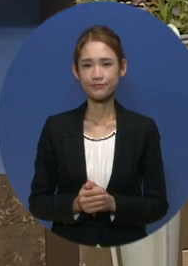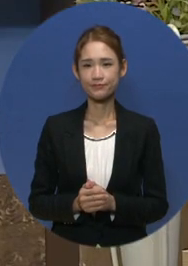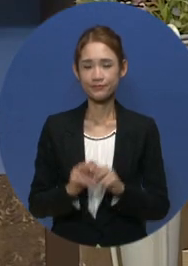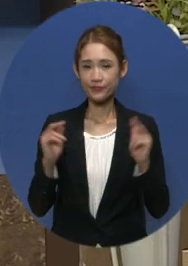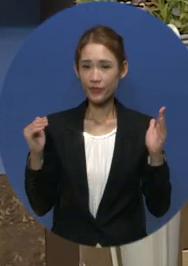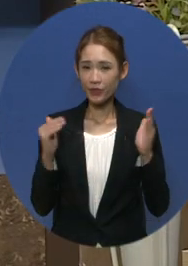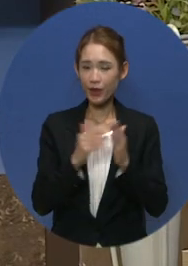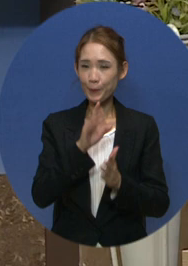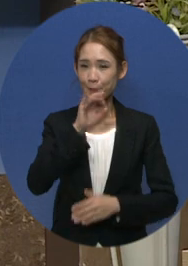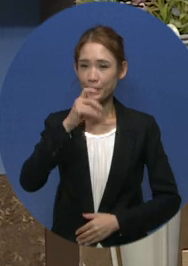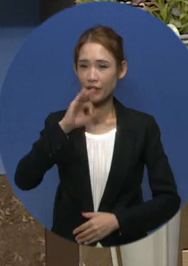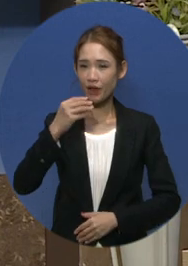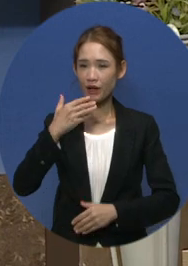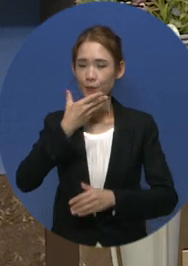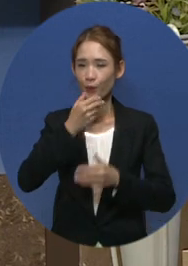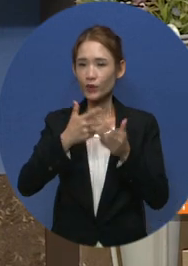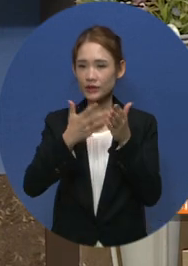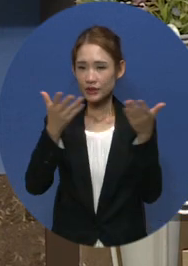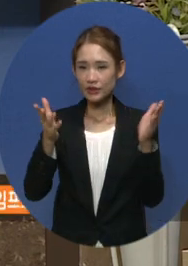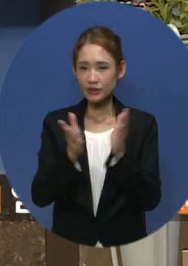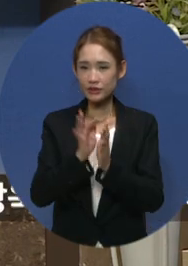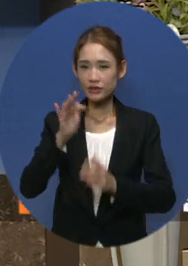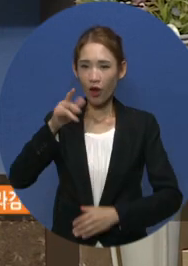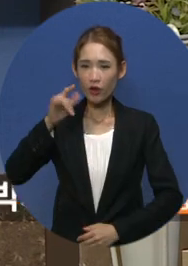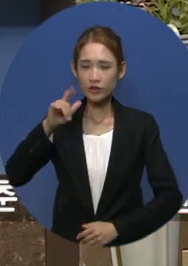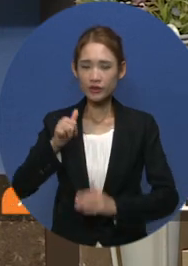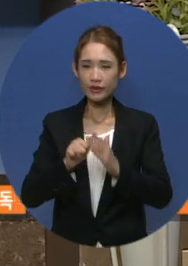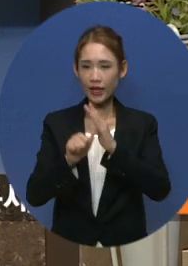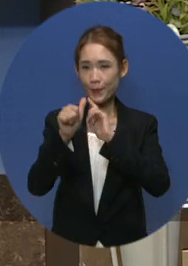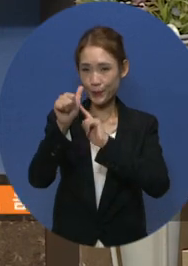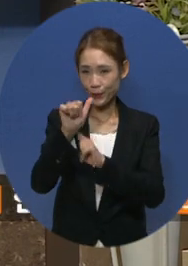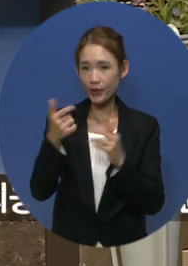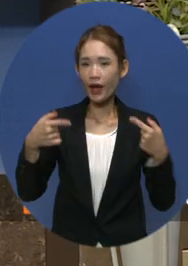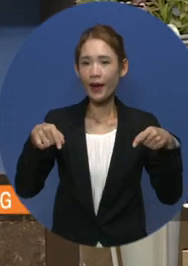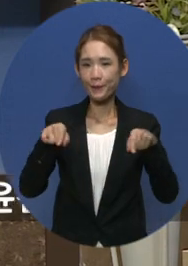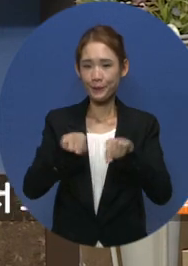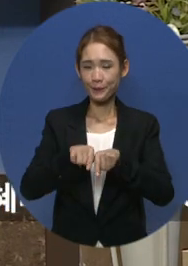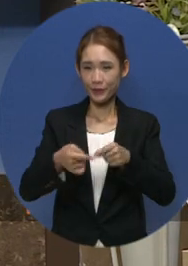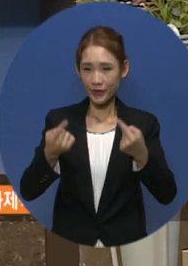네, 지금까지 미랄 복지대단 정영석 상임 대표님과